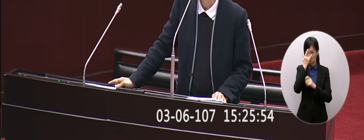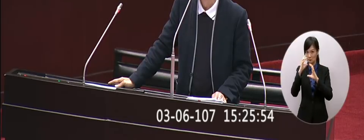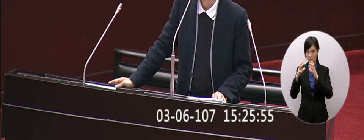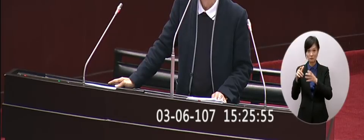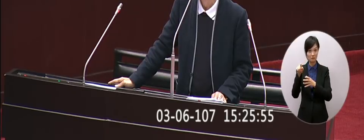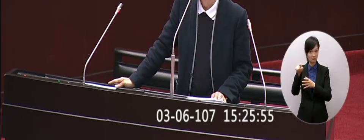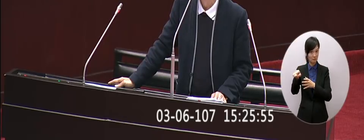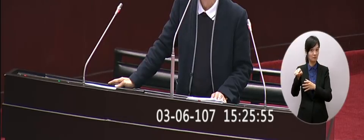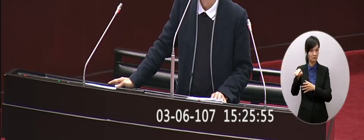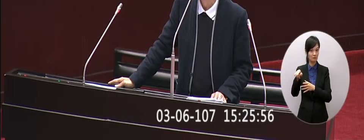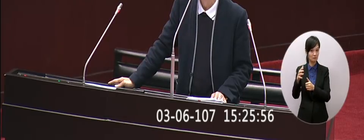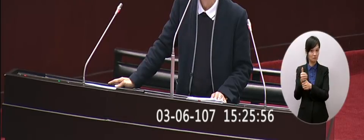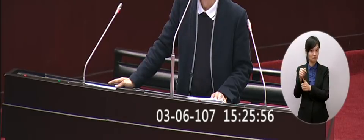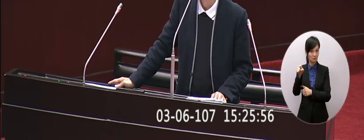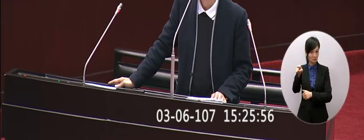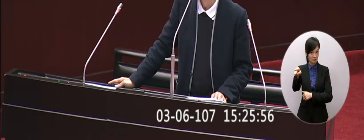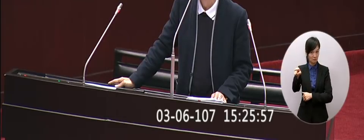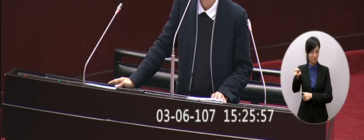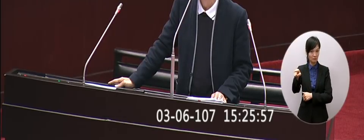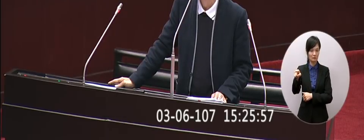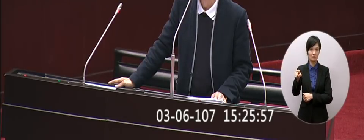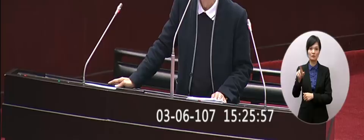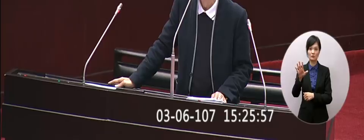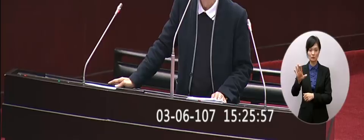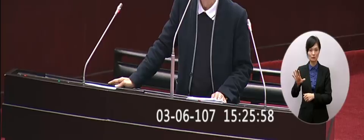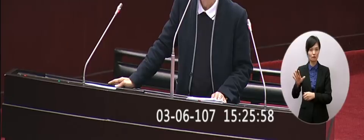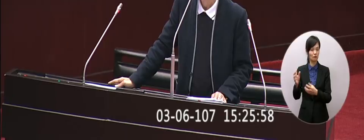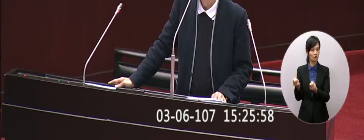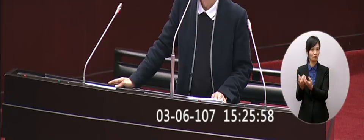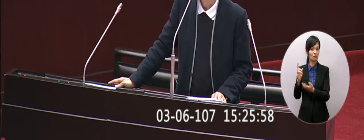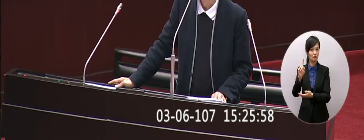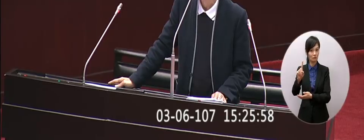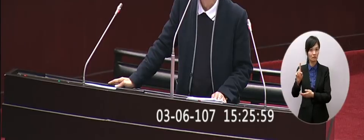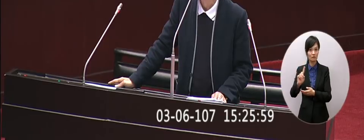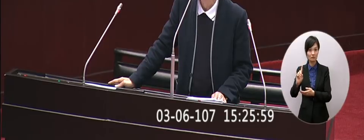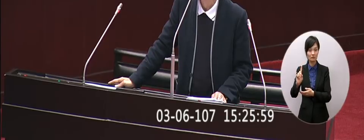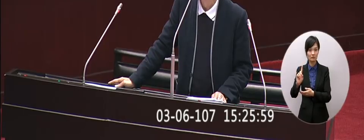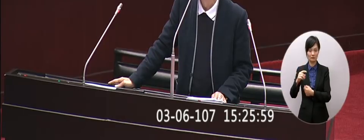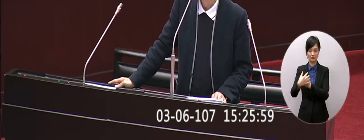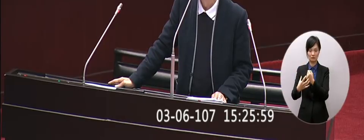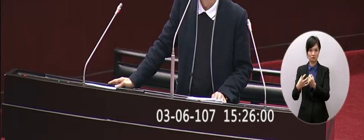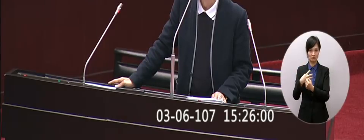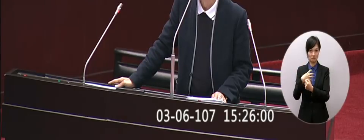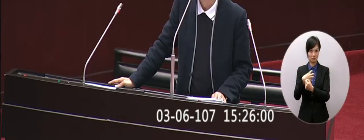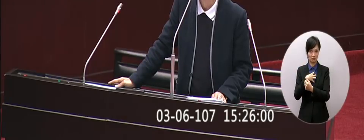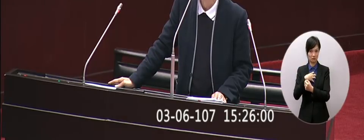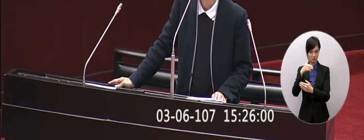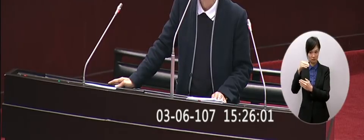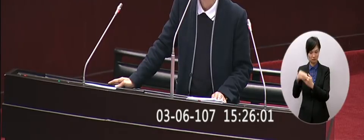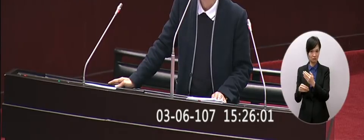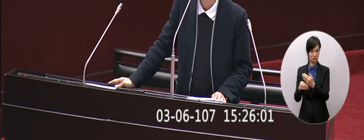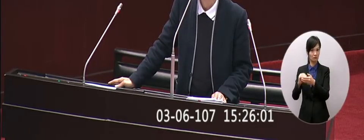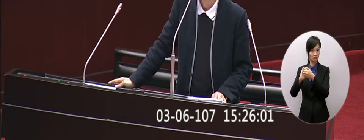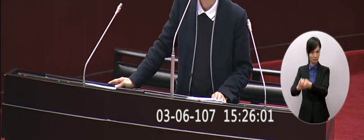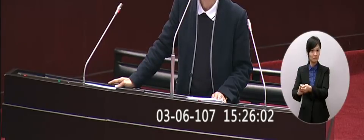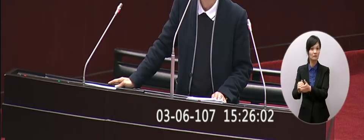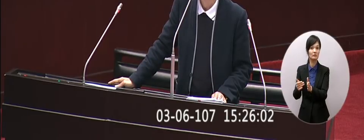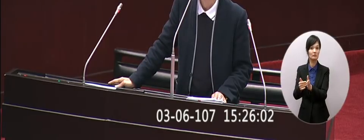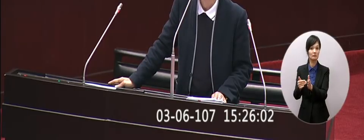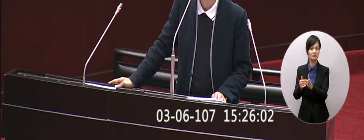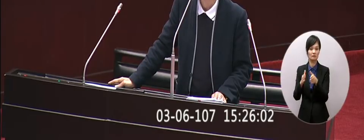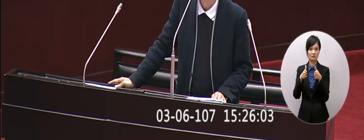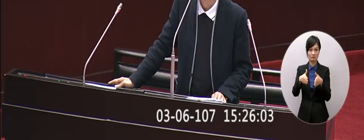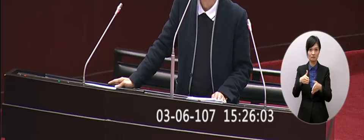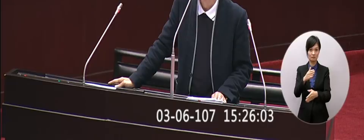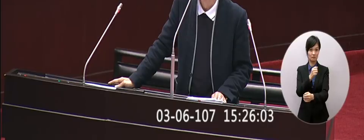麦的时候，他就透过了他的社会保险大宪章，也特别针对了劳工